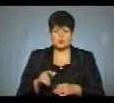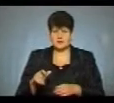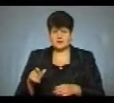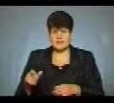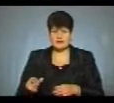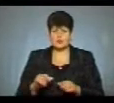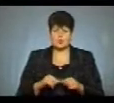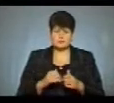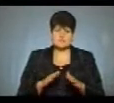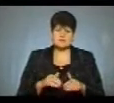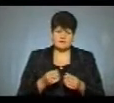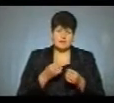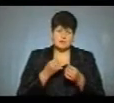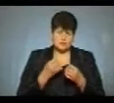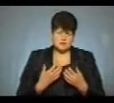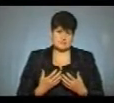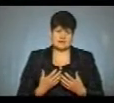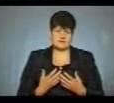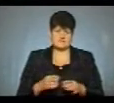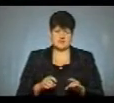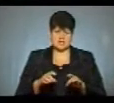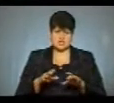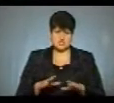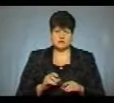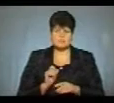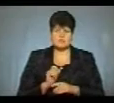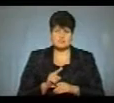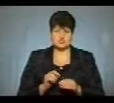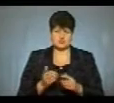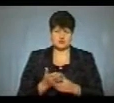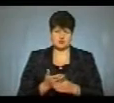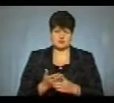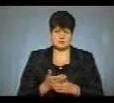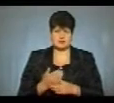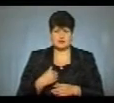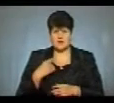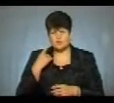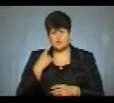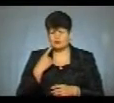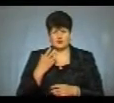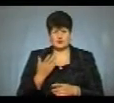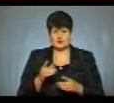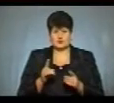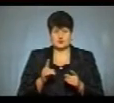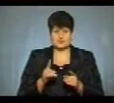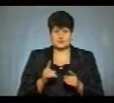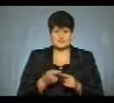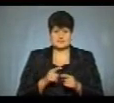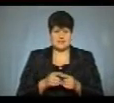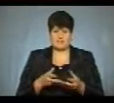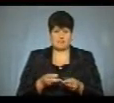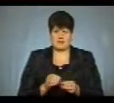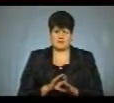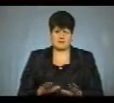і комісії давали позитивні рішення щодо призначення субсидій. Я думаю, що не суттєво на кількість одержувачів субсидій це не